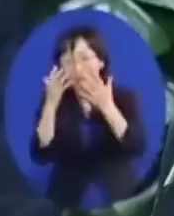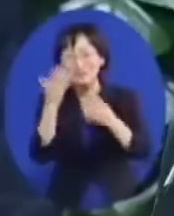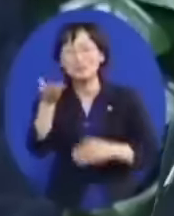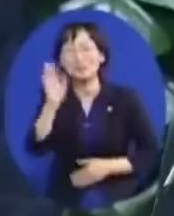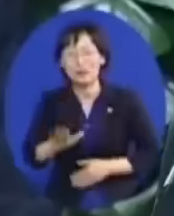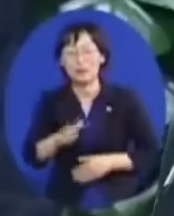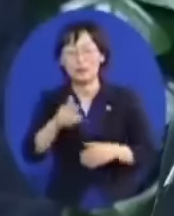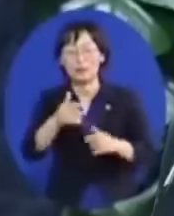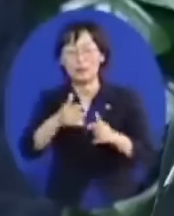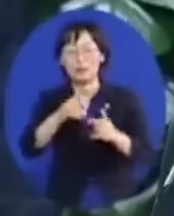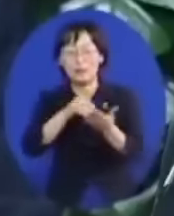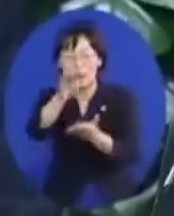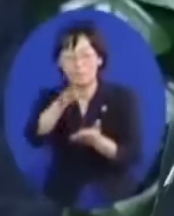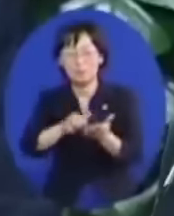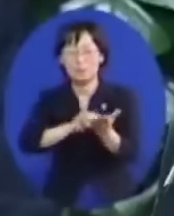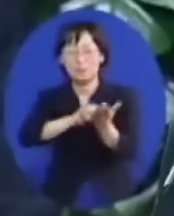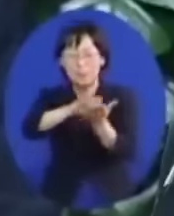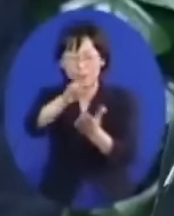이놈아